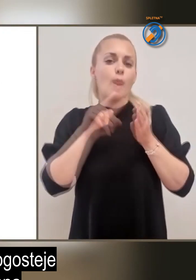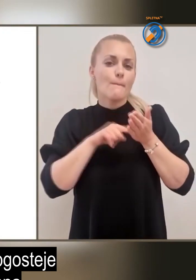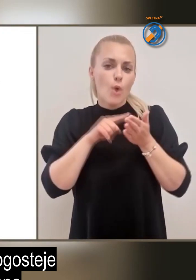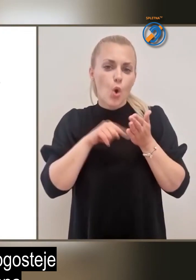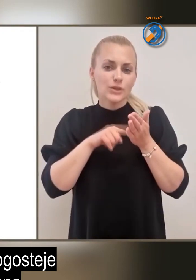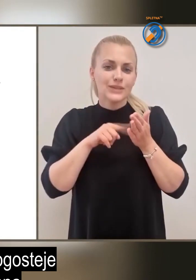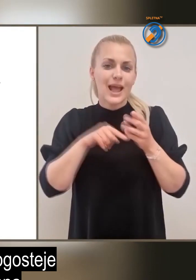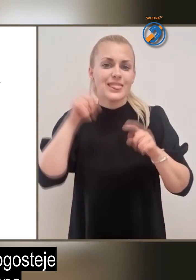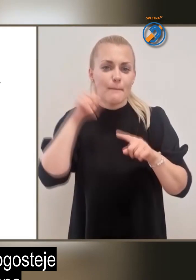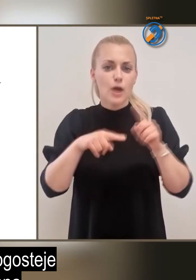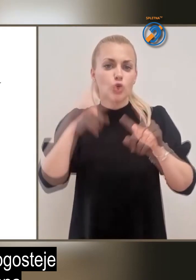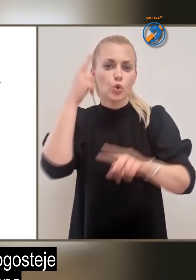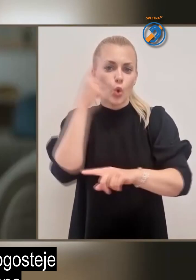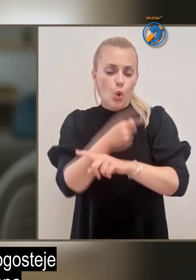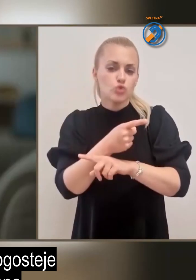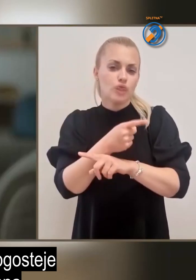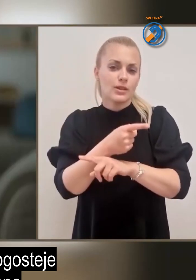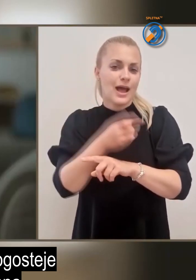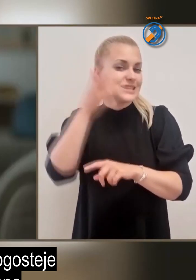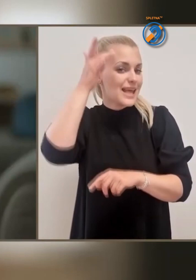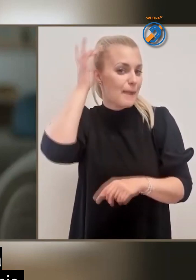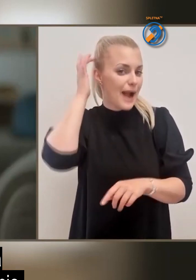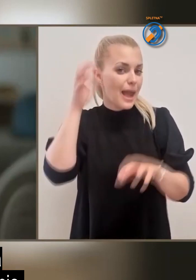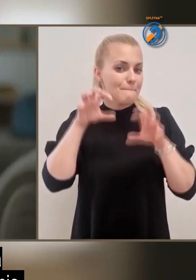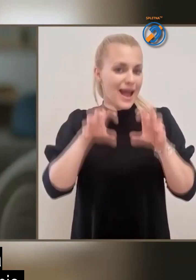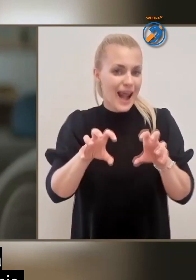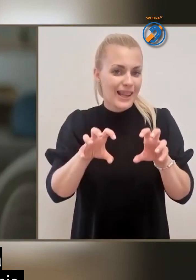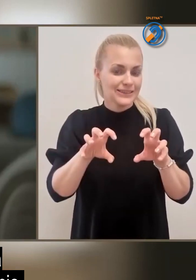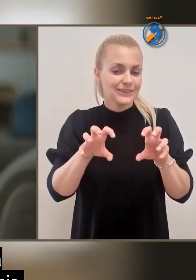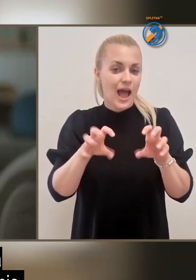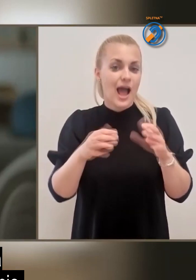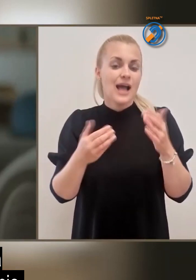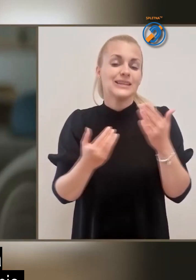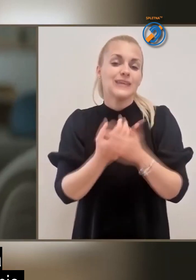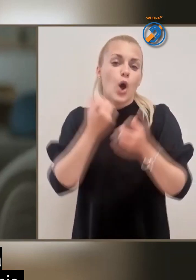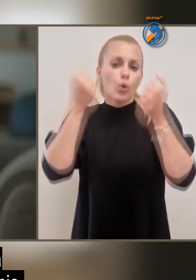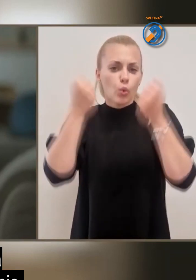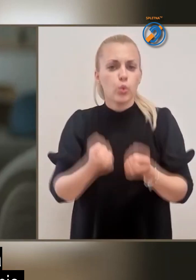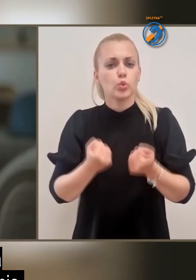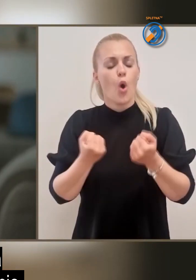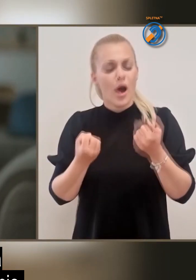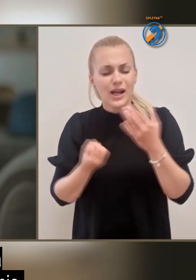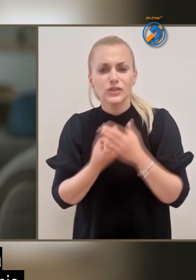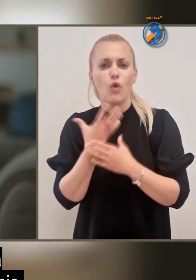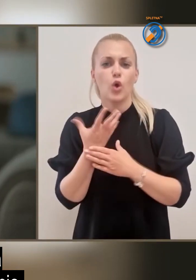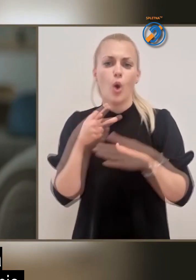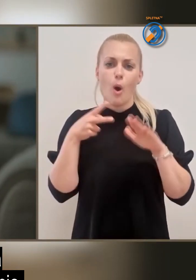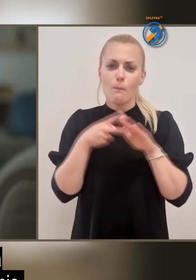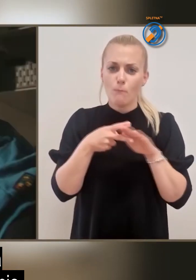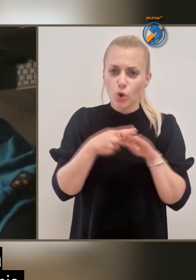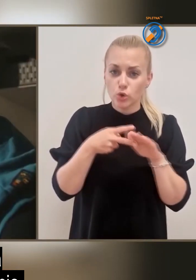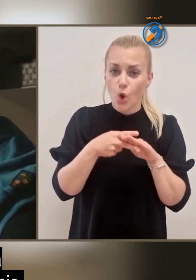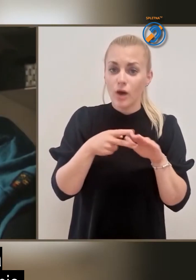je najpogosteje napačno diagnosticirana cerebralna paraliza, za hudo